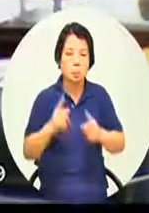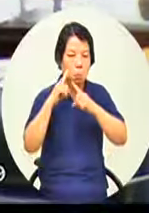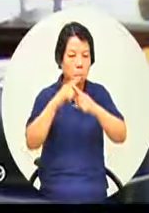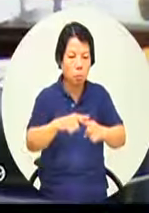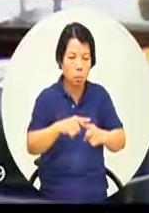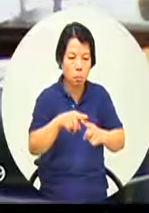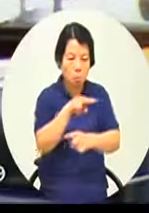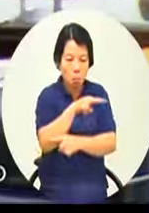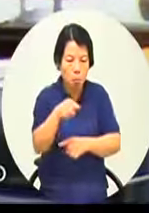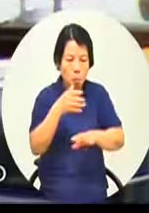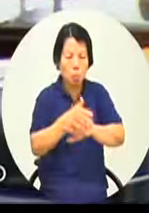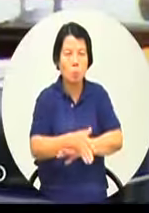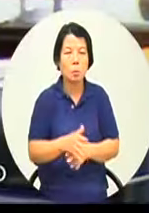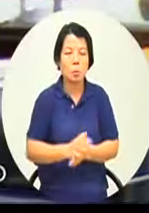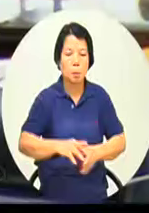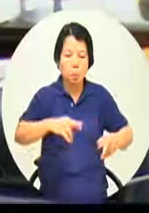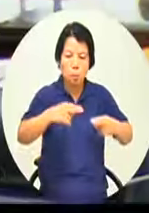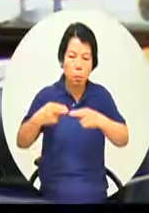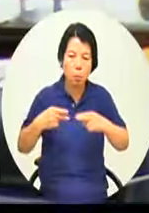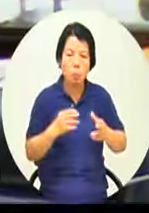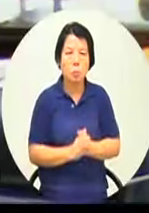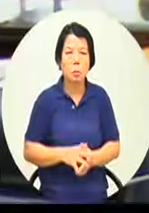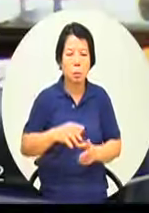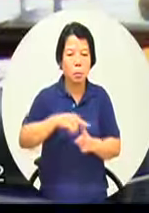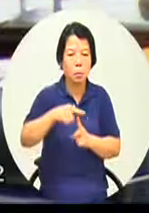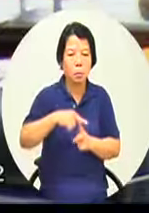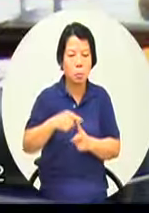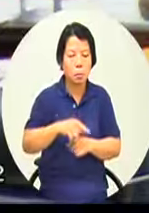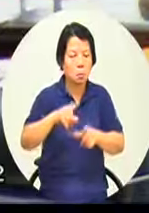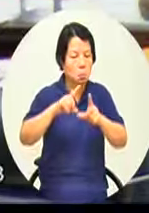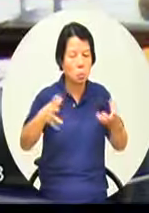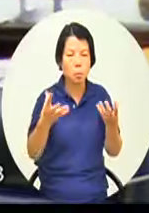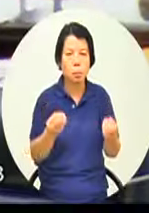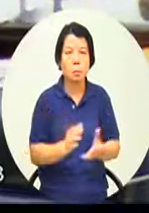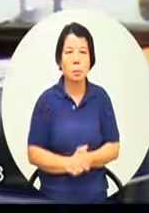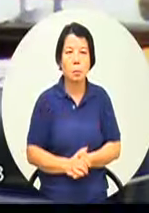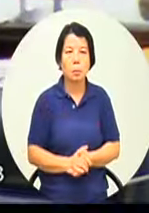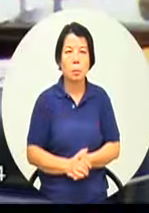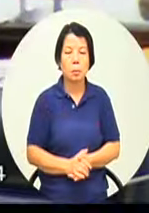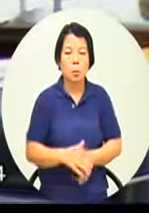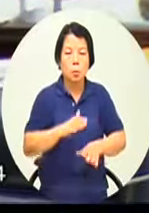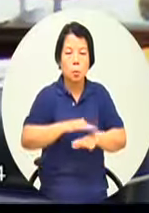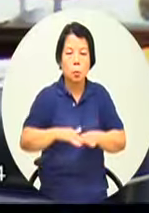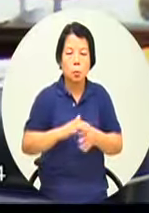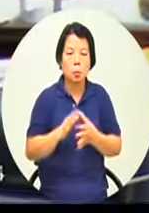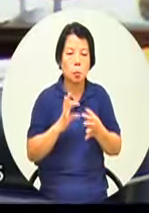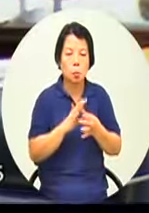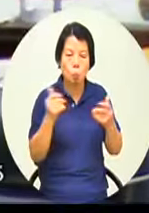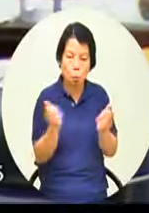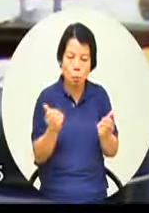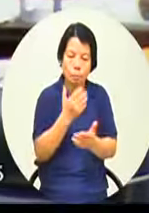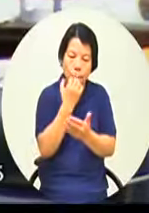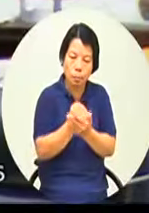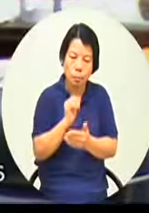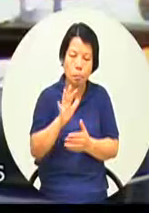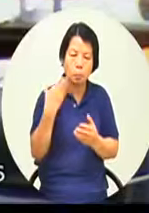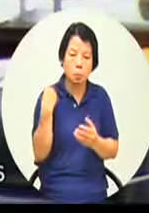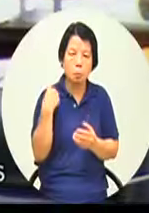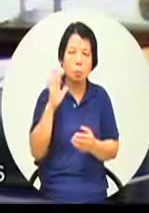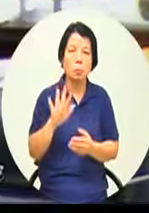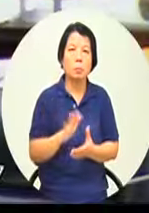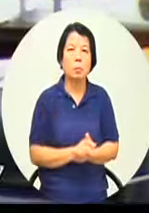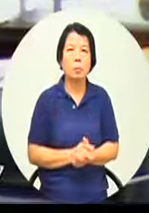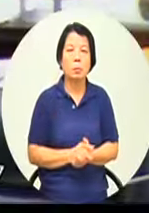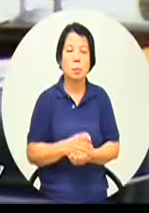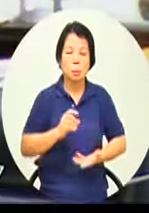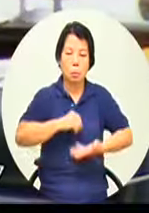后，好像改善的程度也没有那么的大哦，那还是会有这样的相关问题在哦。所以这边